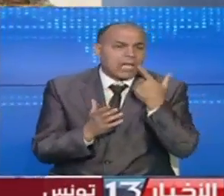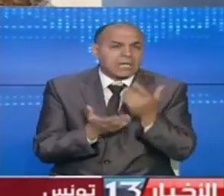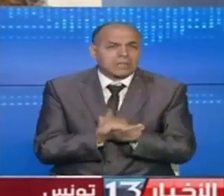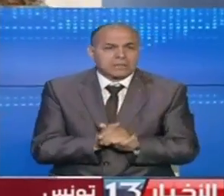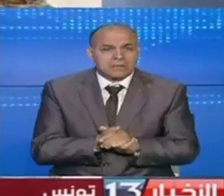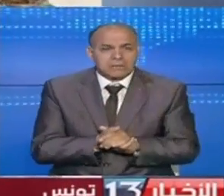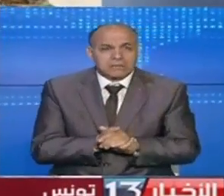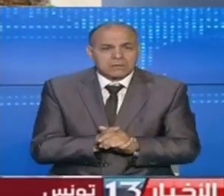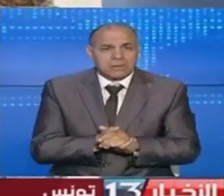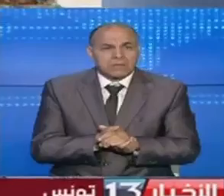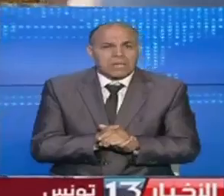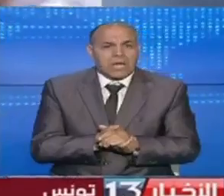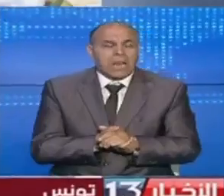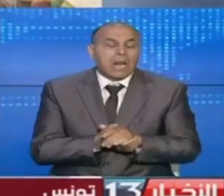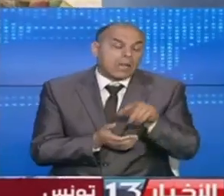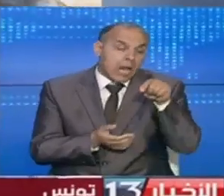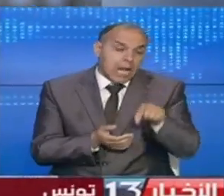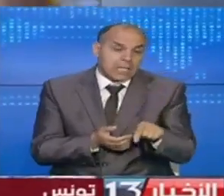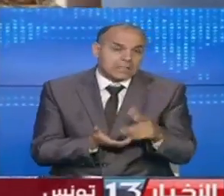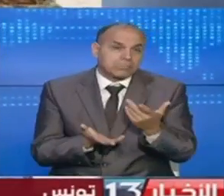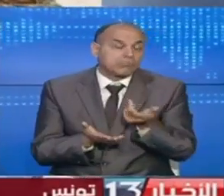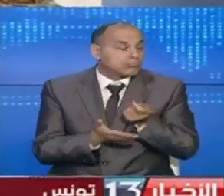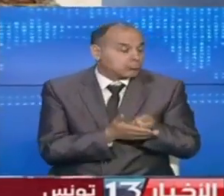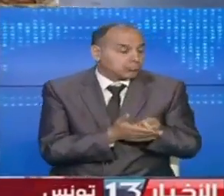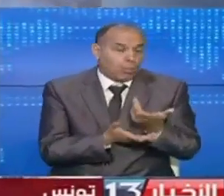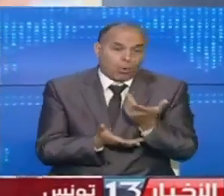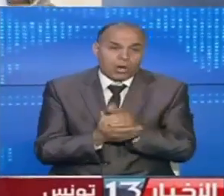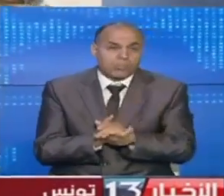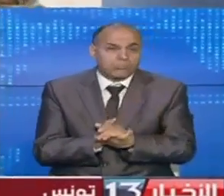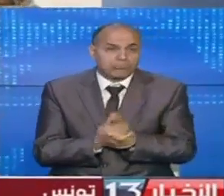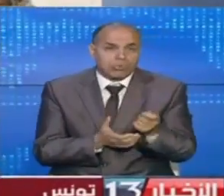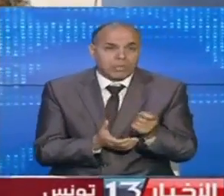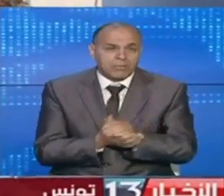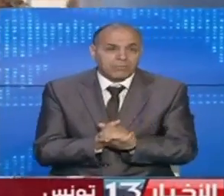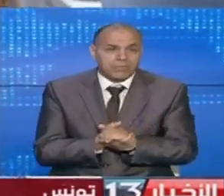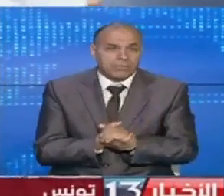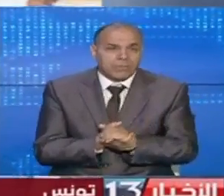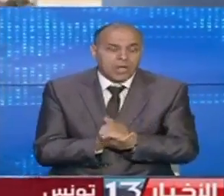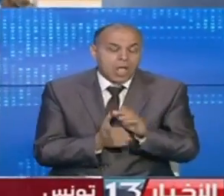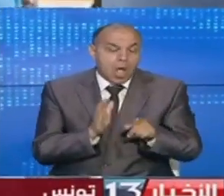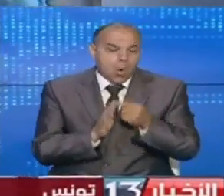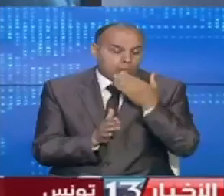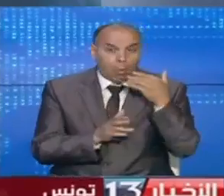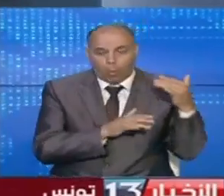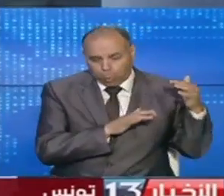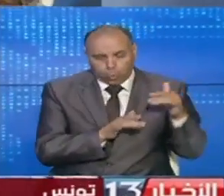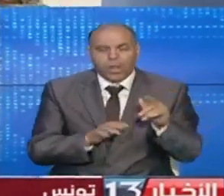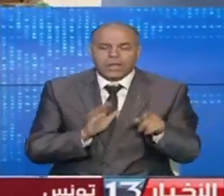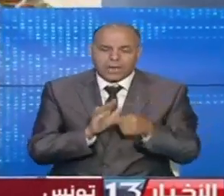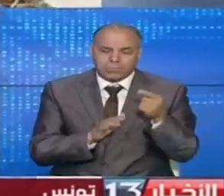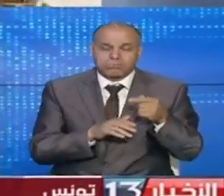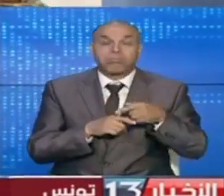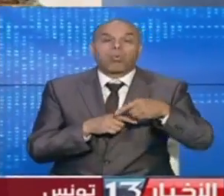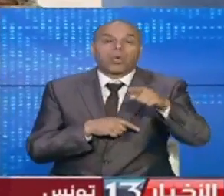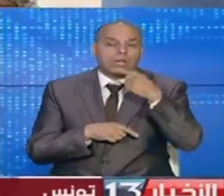معناتها لازم في اللازم توا، كل شيء لازم يتشري ولازم في اللازم هكا. أما أول رمضان بيان سيغ العباد تبدا طاولة من